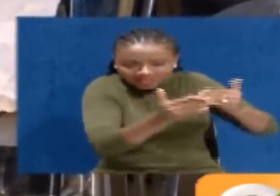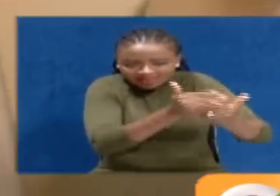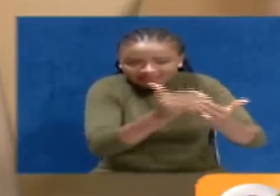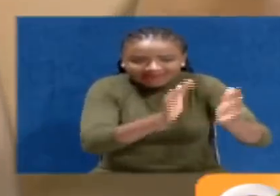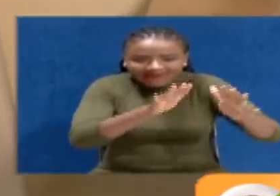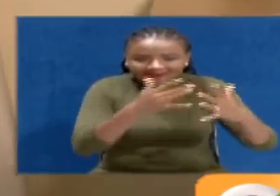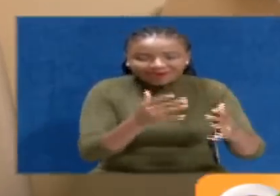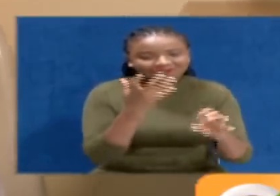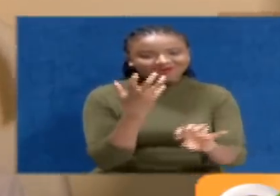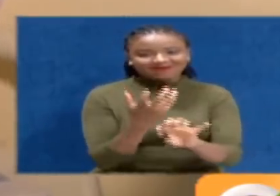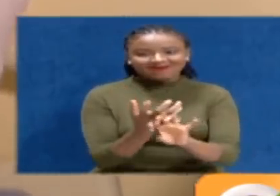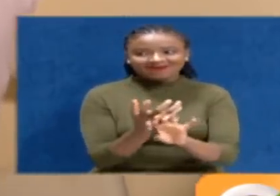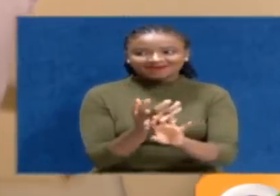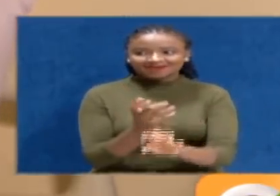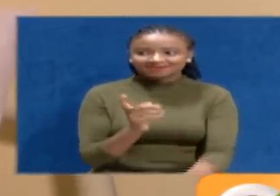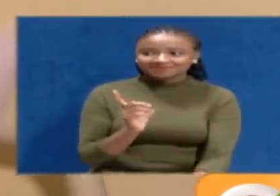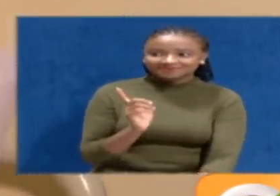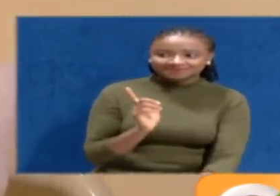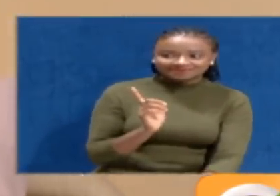huyo mtoto.